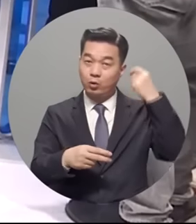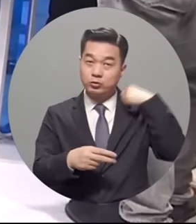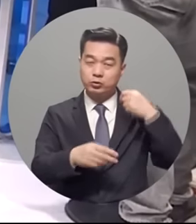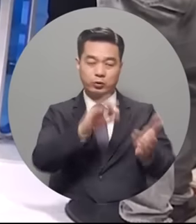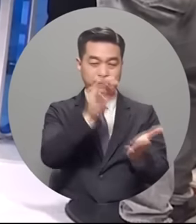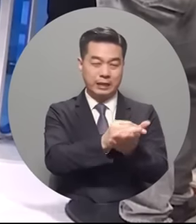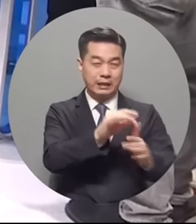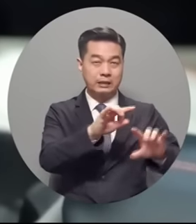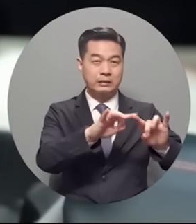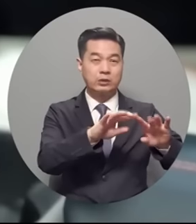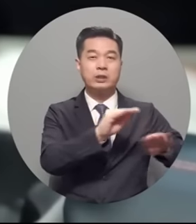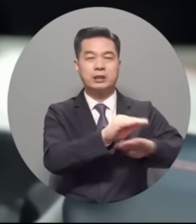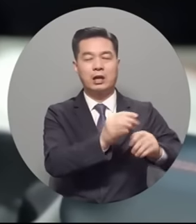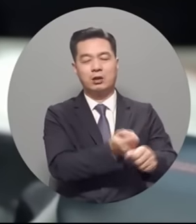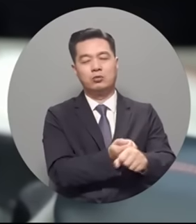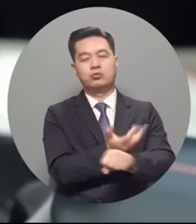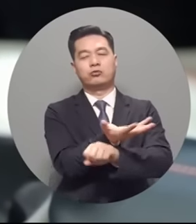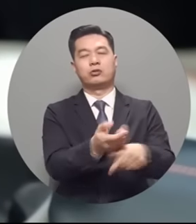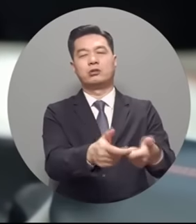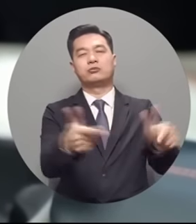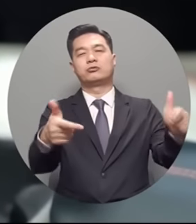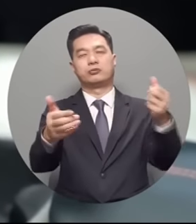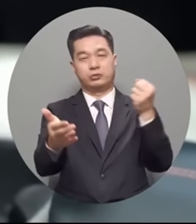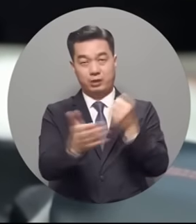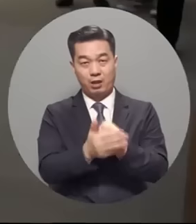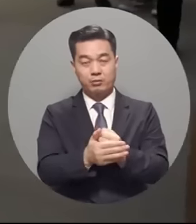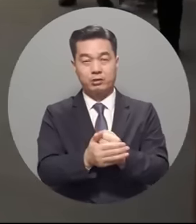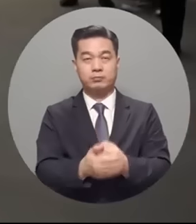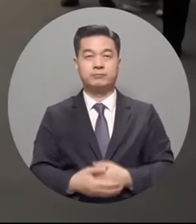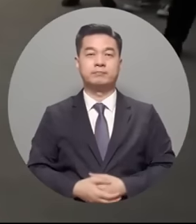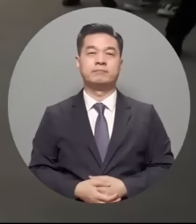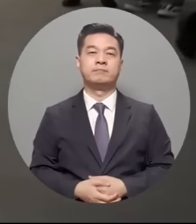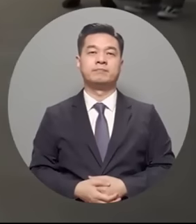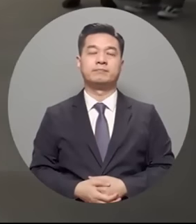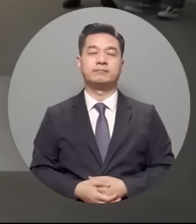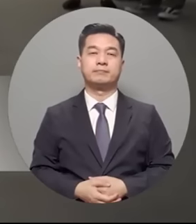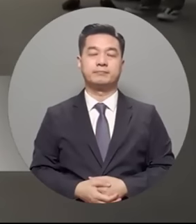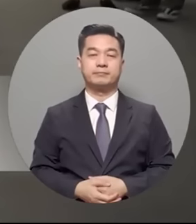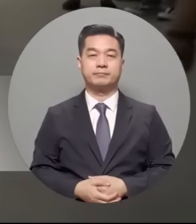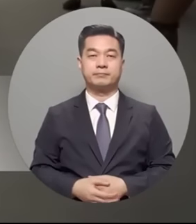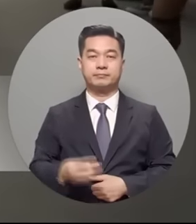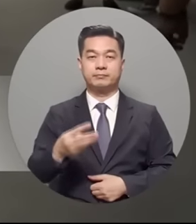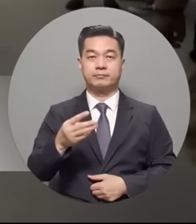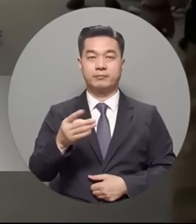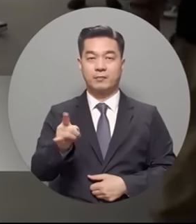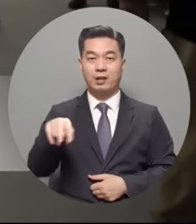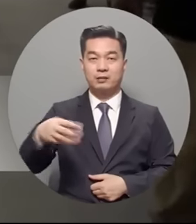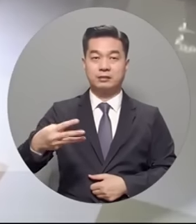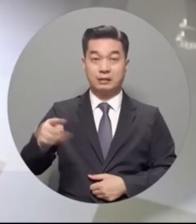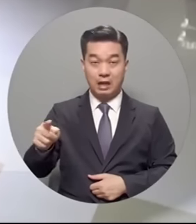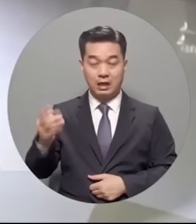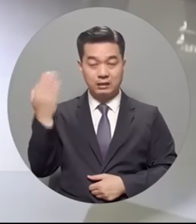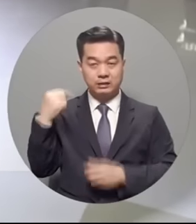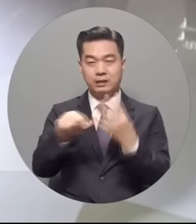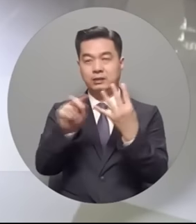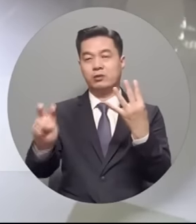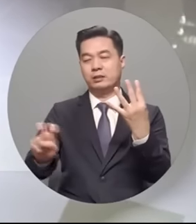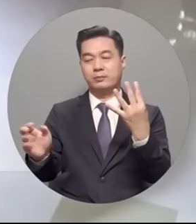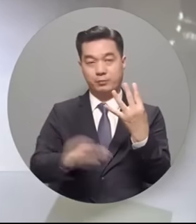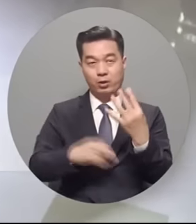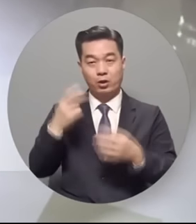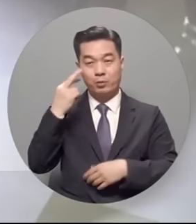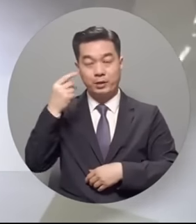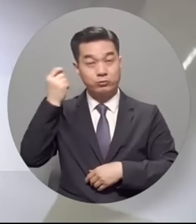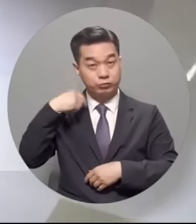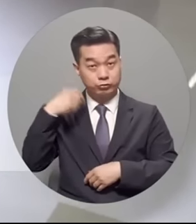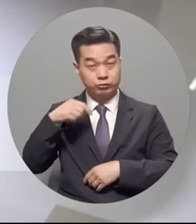수출 확대라는 이중고를 겪고 있기 때문입니다. 이 때문에 테슬라는 이미 지난 20일부터 미국, 중국에서